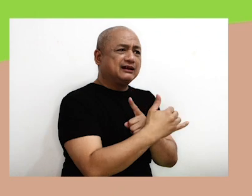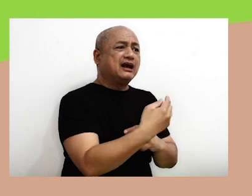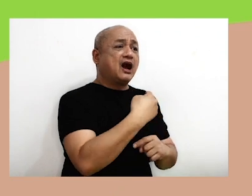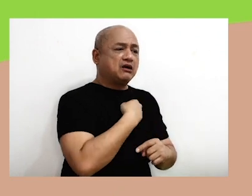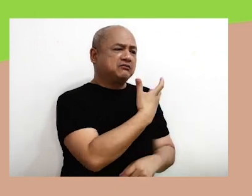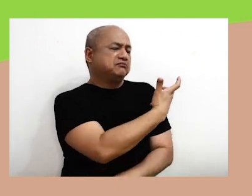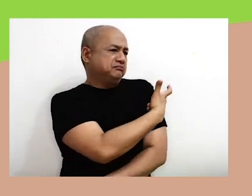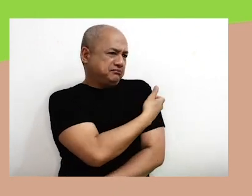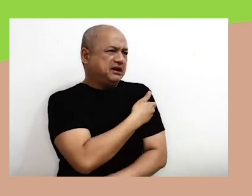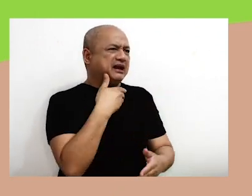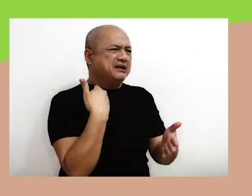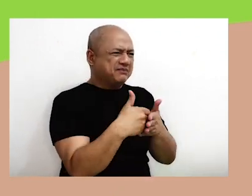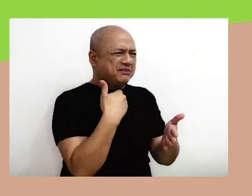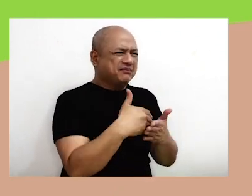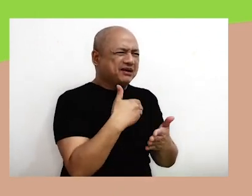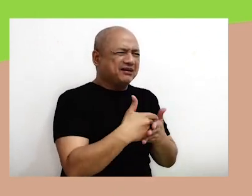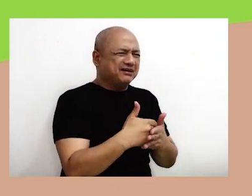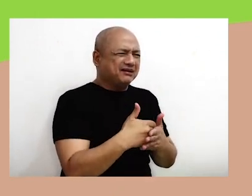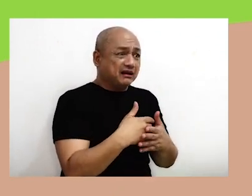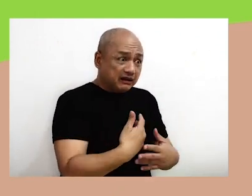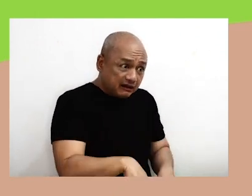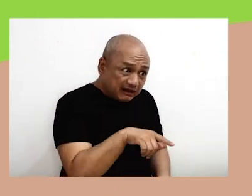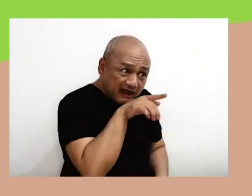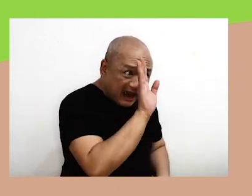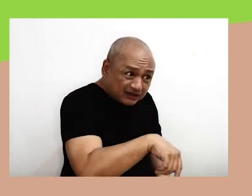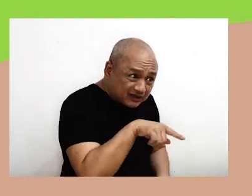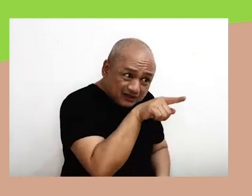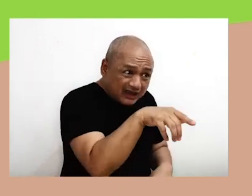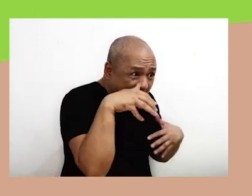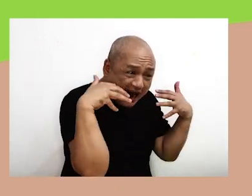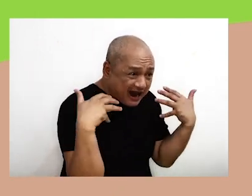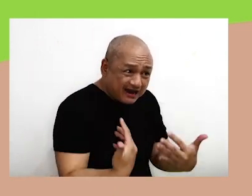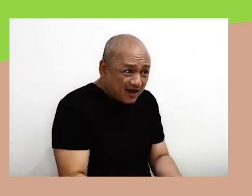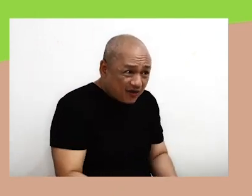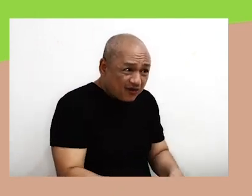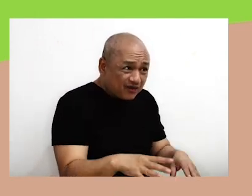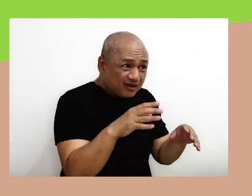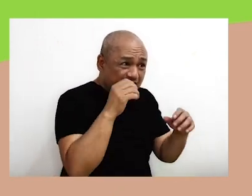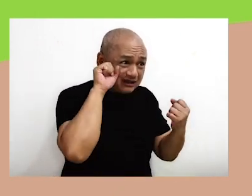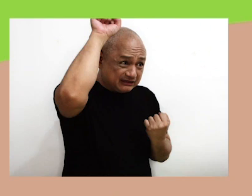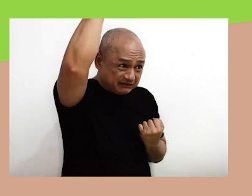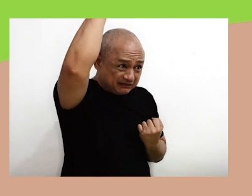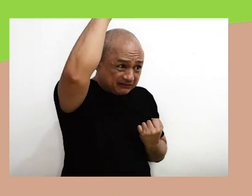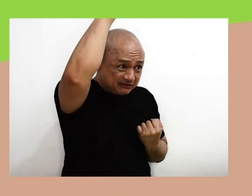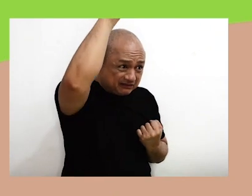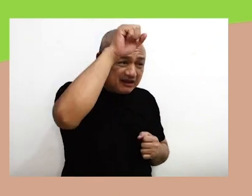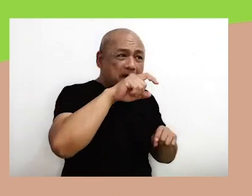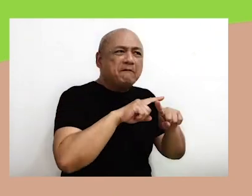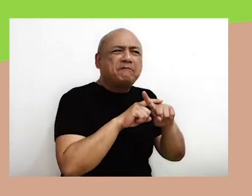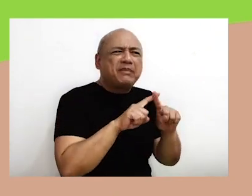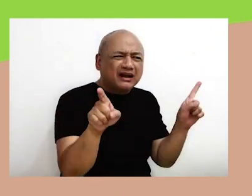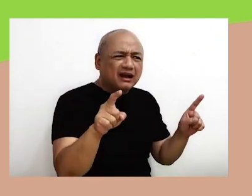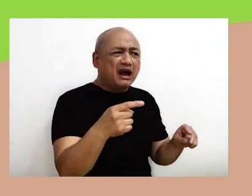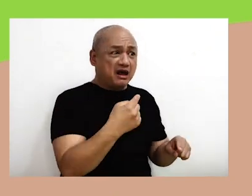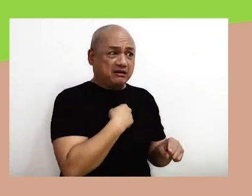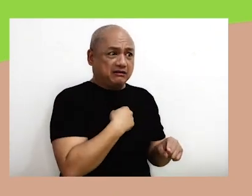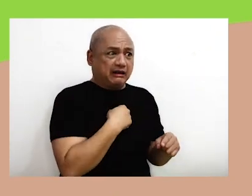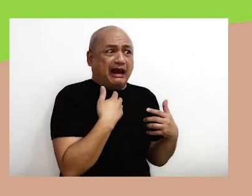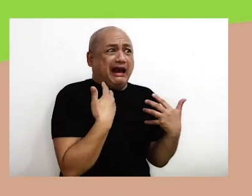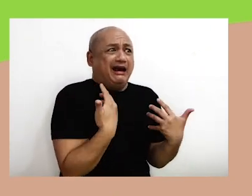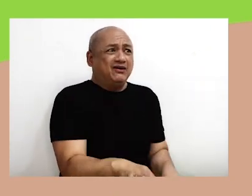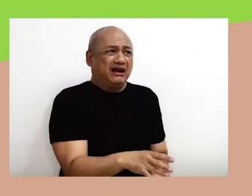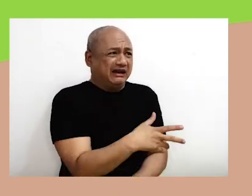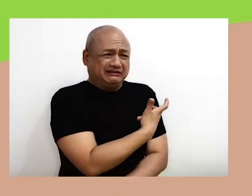Bik-Bik. Sa katunayan, isasama rin ako ni Betty ngayon sa barangay hall upang